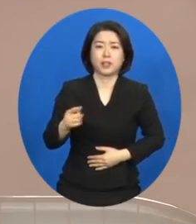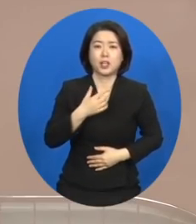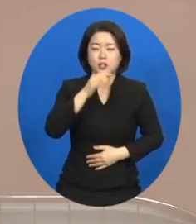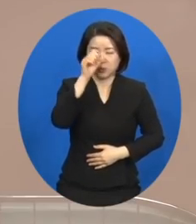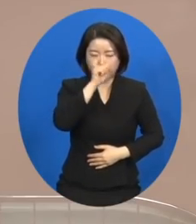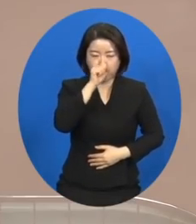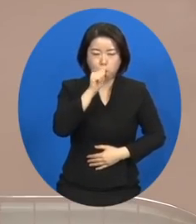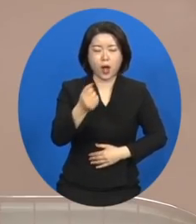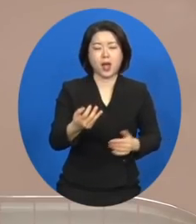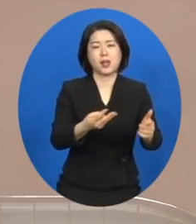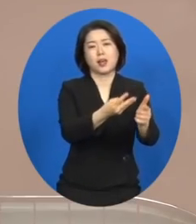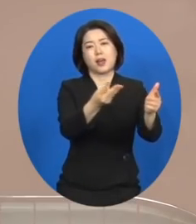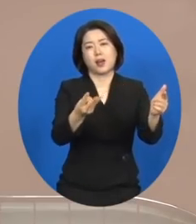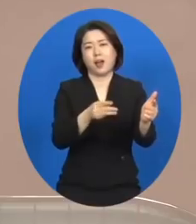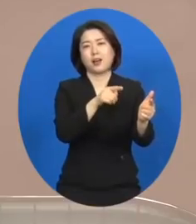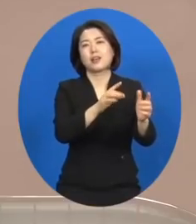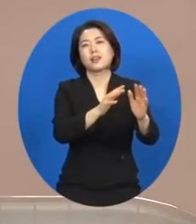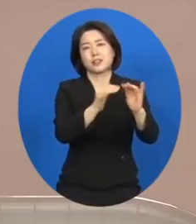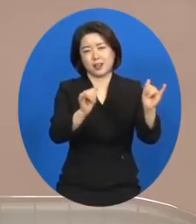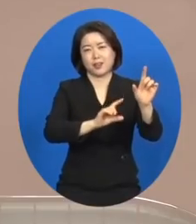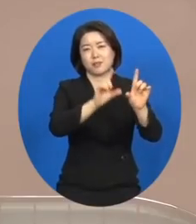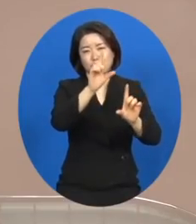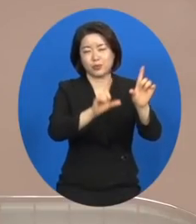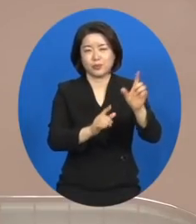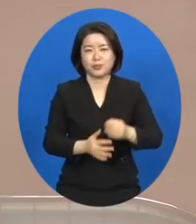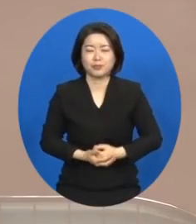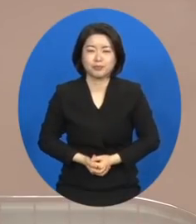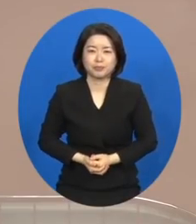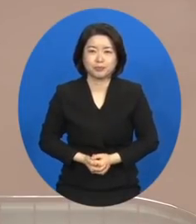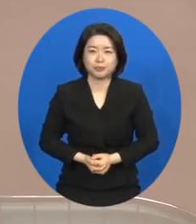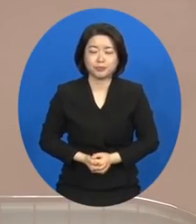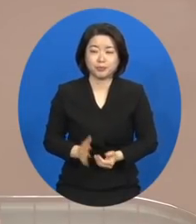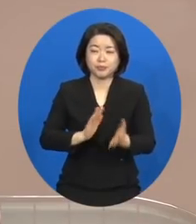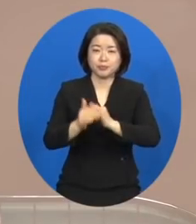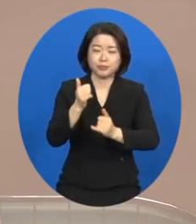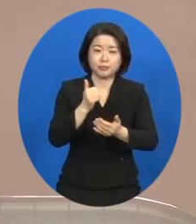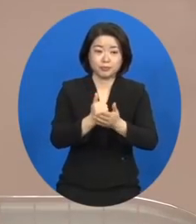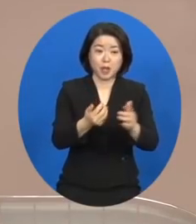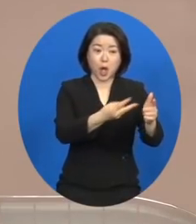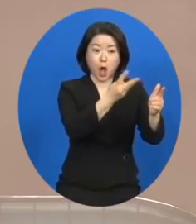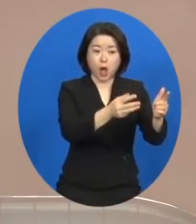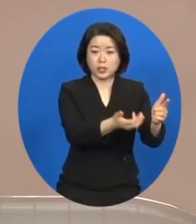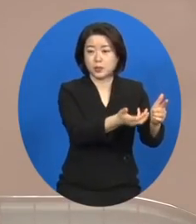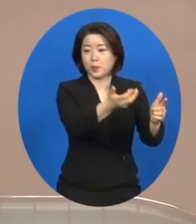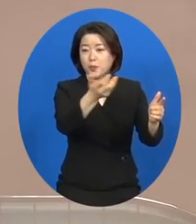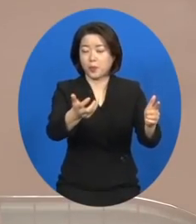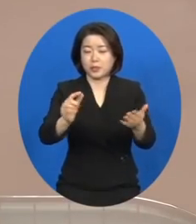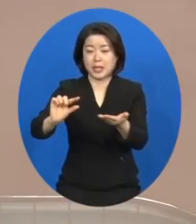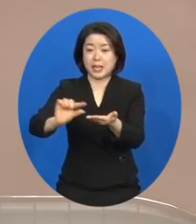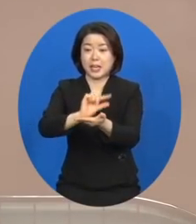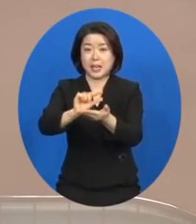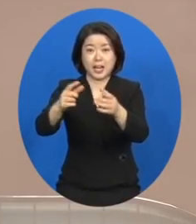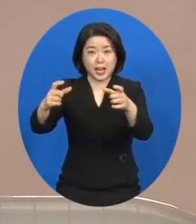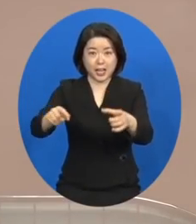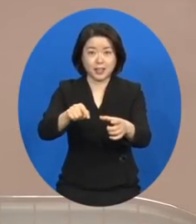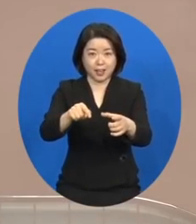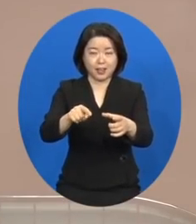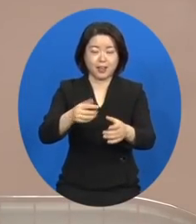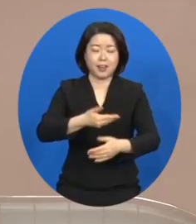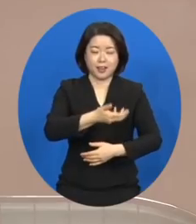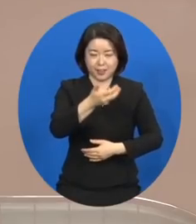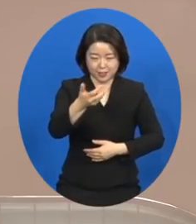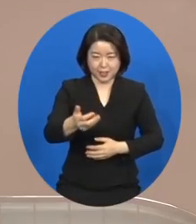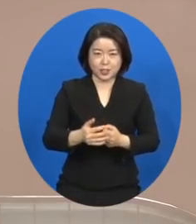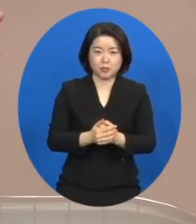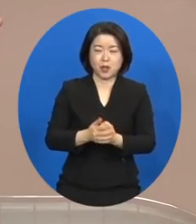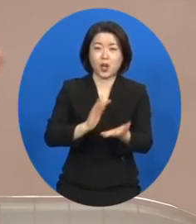사람들의 모습이었다는 것이죠. 예수님께서 갈릴리에서 다시 가나로 가십니다. 아시다시피 예수님께서